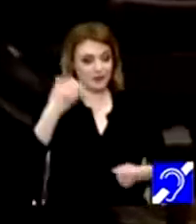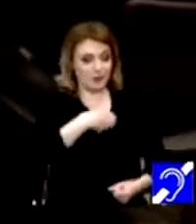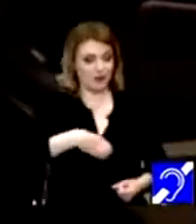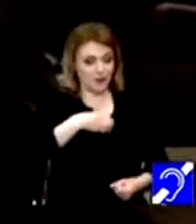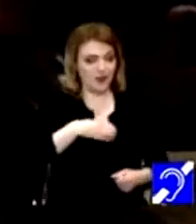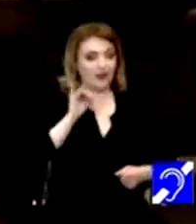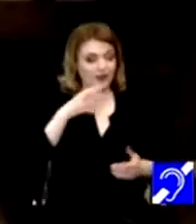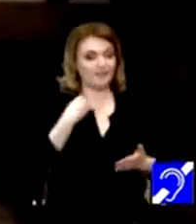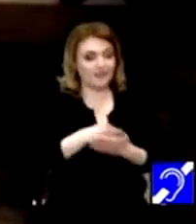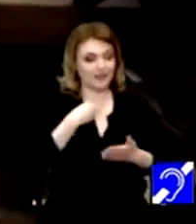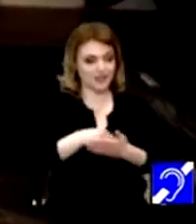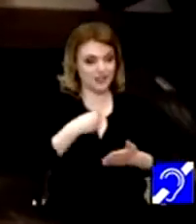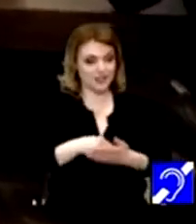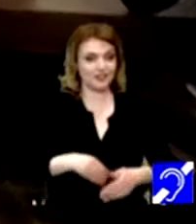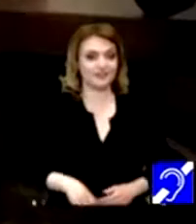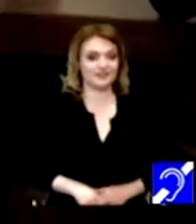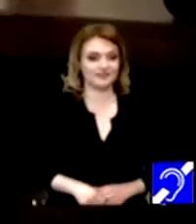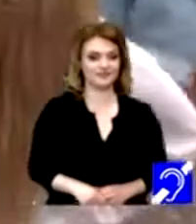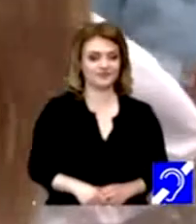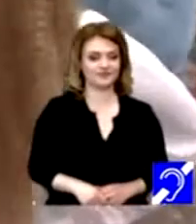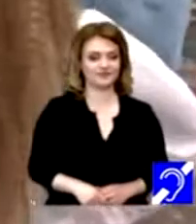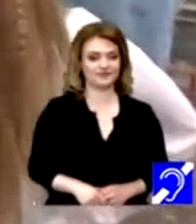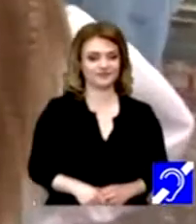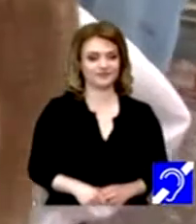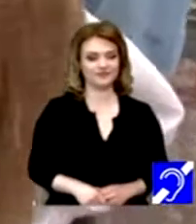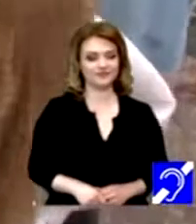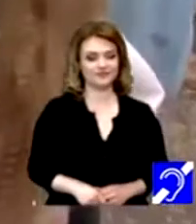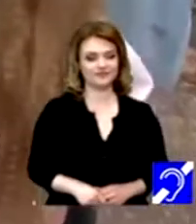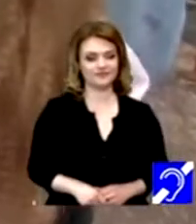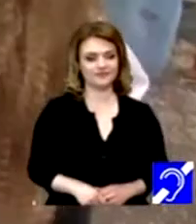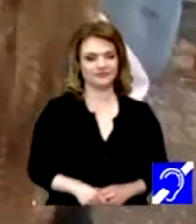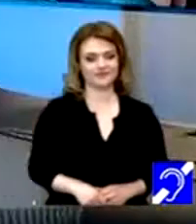inclusiv financiar, și beneficiază de participarea a 10 teatre.